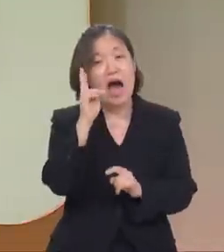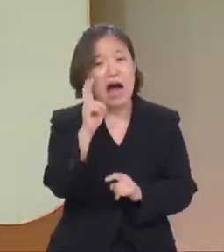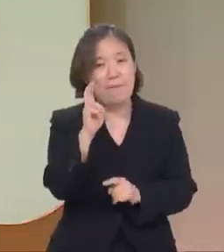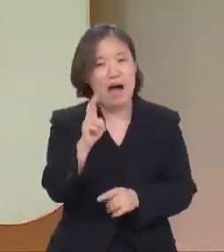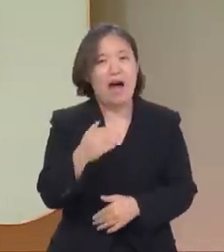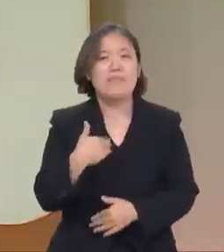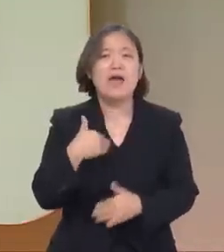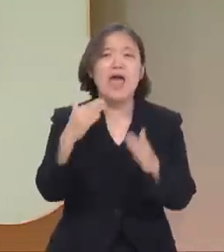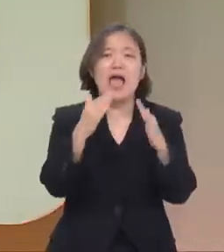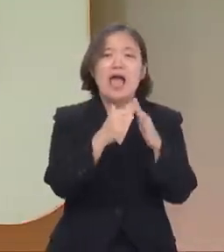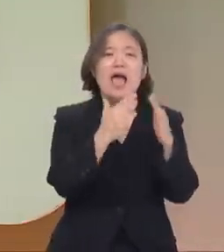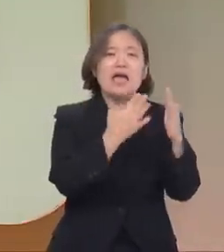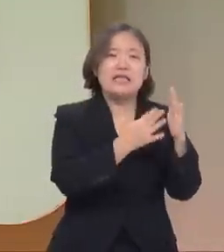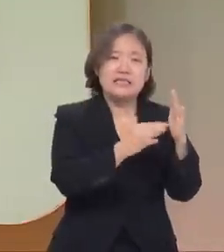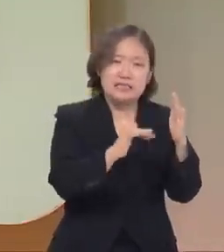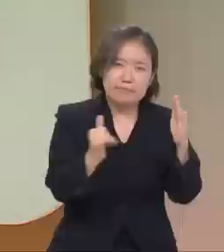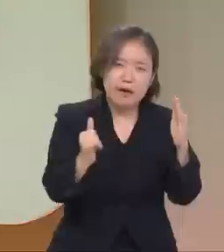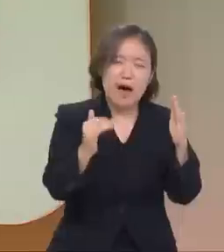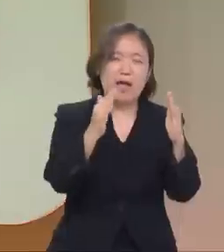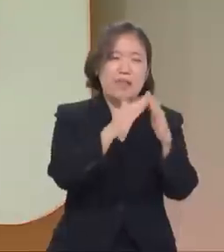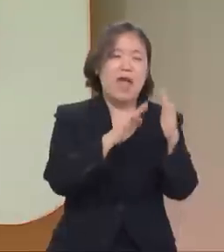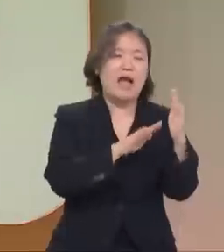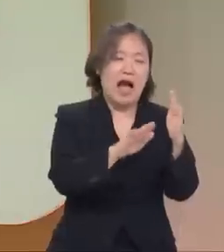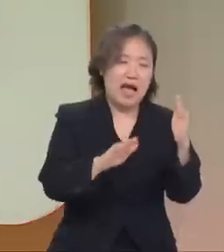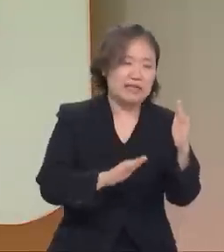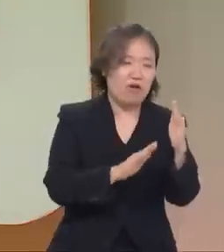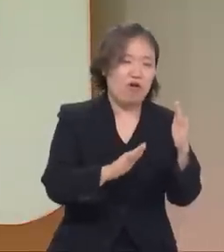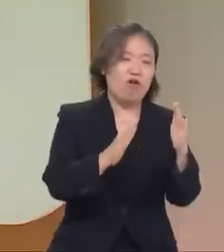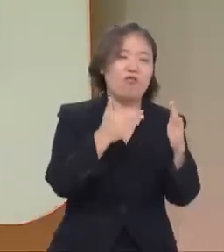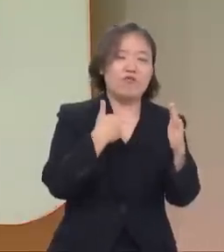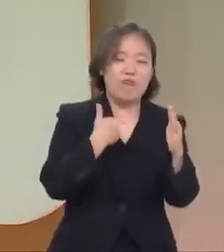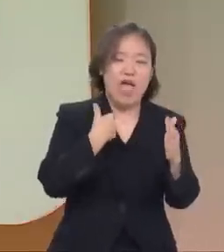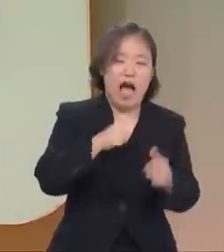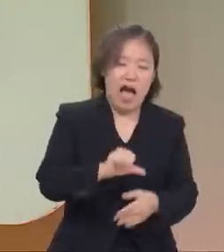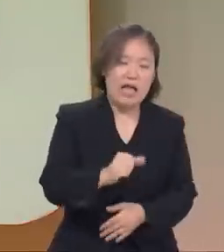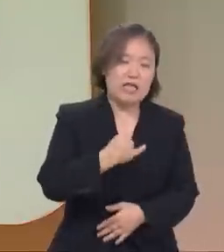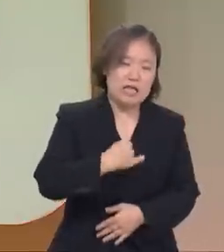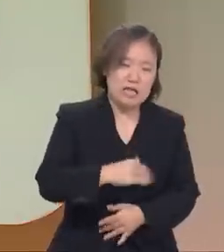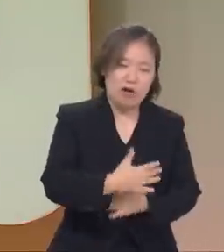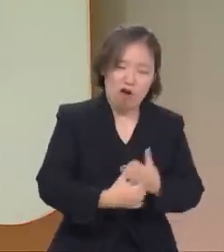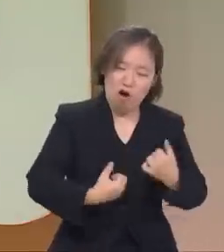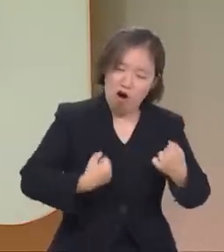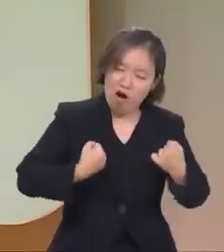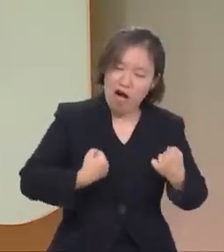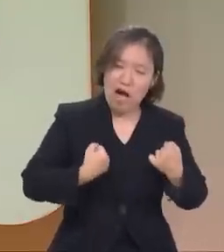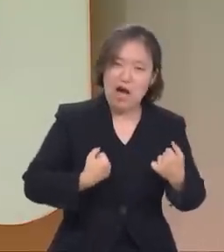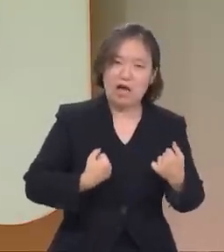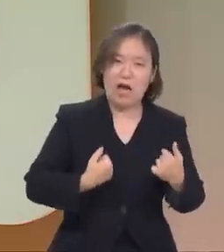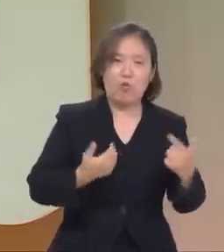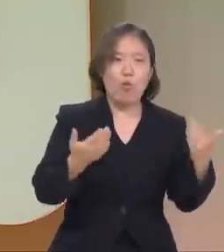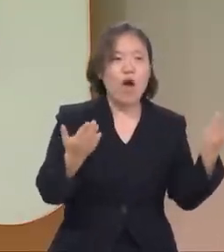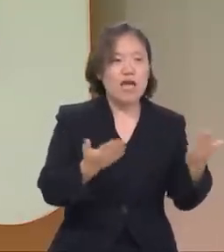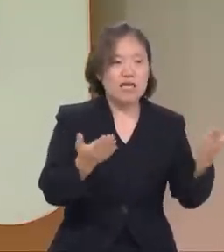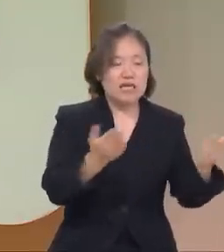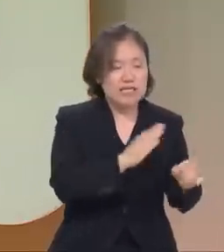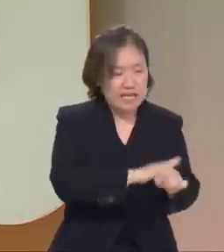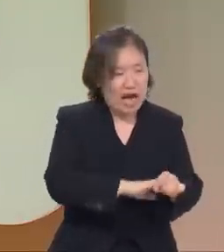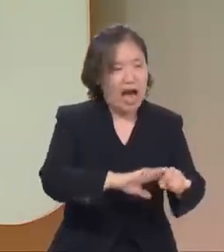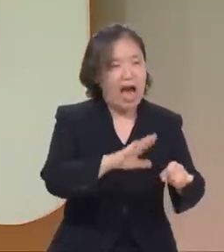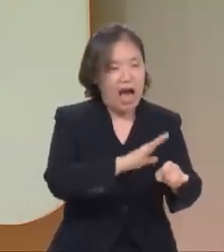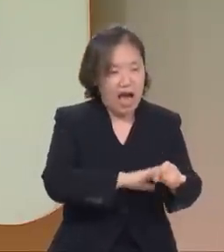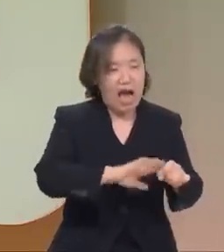우리 집안 잘 되게 해주세요 우리 아이들 가족들 건강하게 해주시고 일이 잘 풀리게